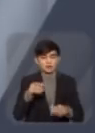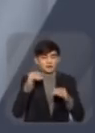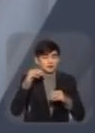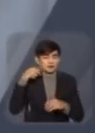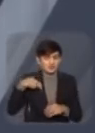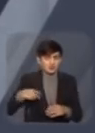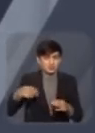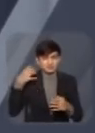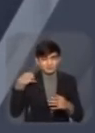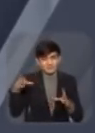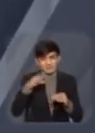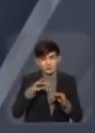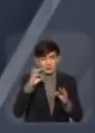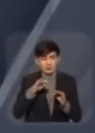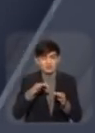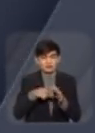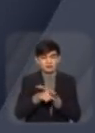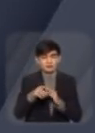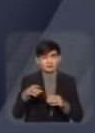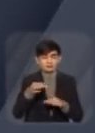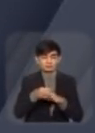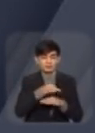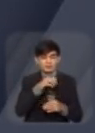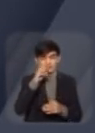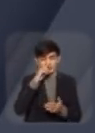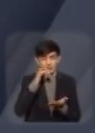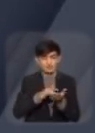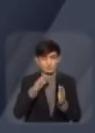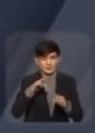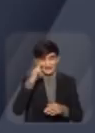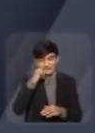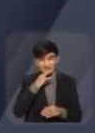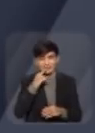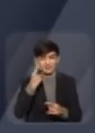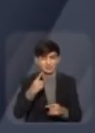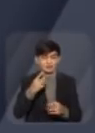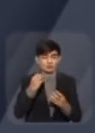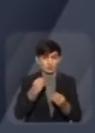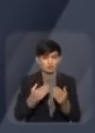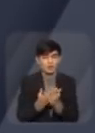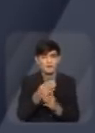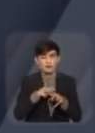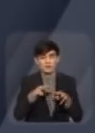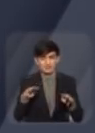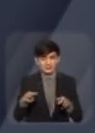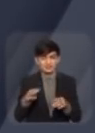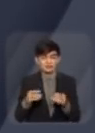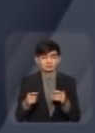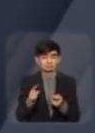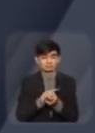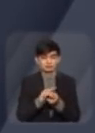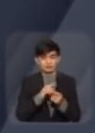Шенеуніктерінің саны бойынша әлемнің көш басында тұрғандардың бірі Қазақстанда тағы да су жаңа министрлік құрылуы